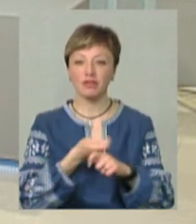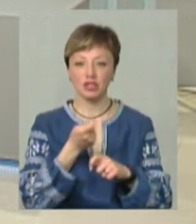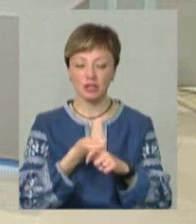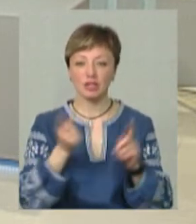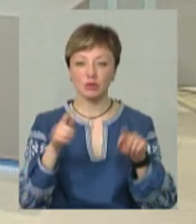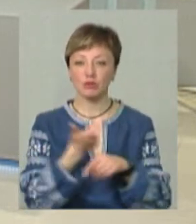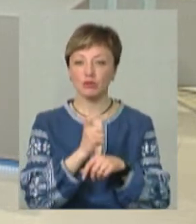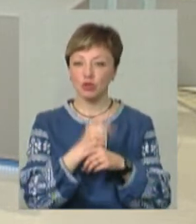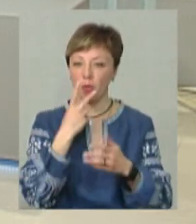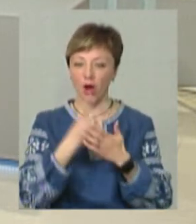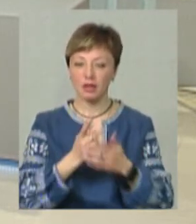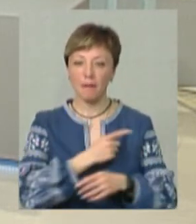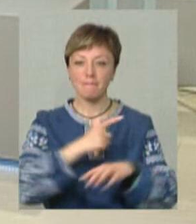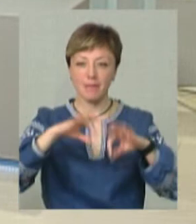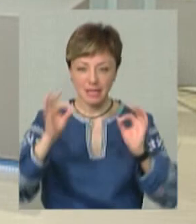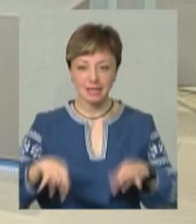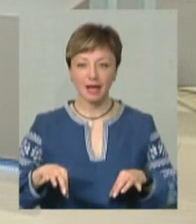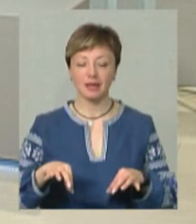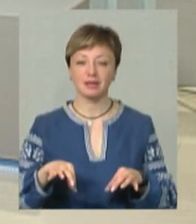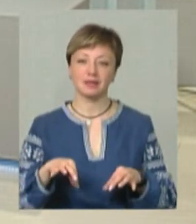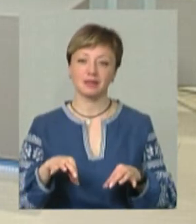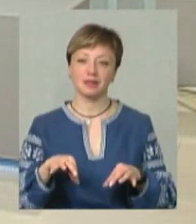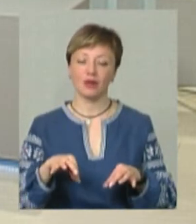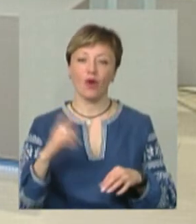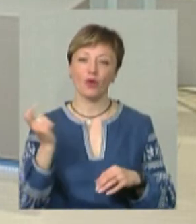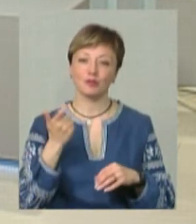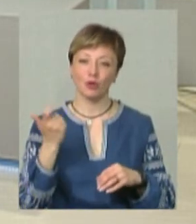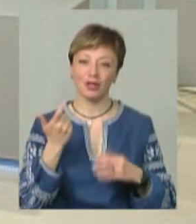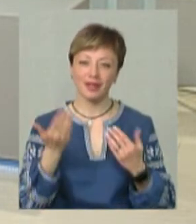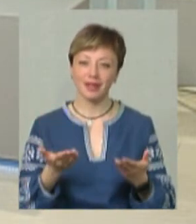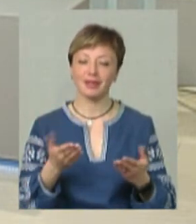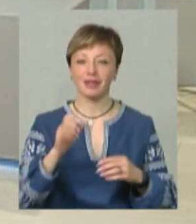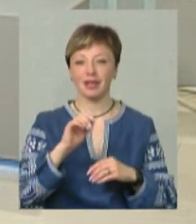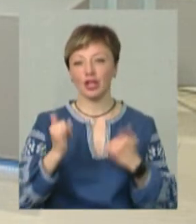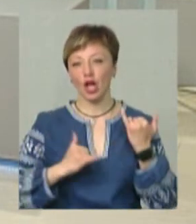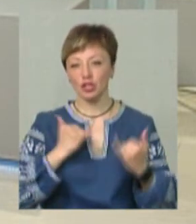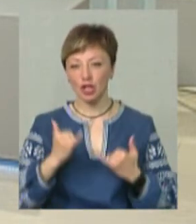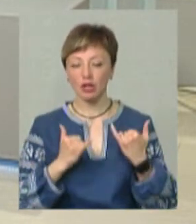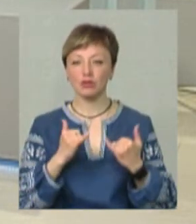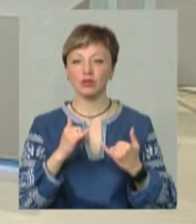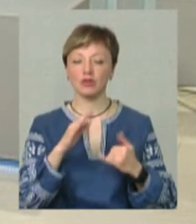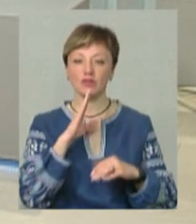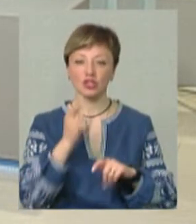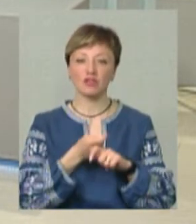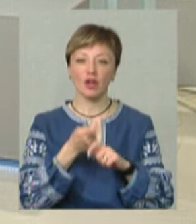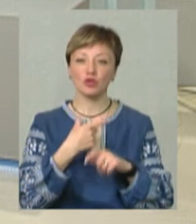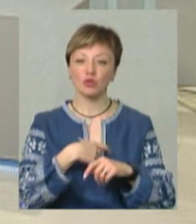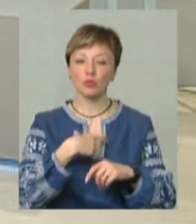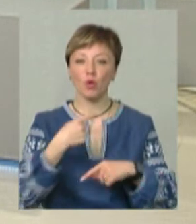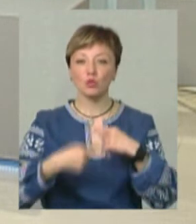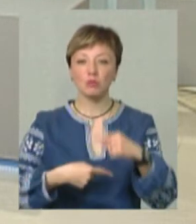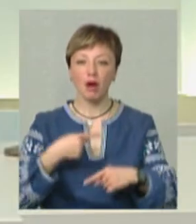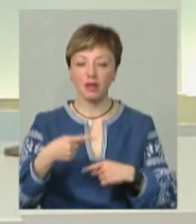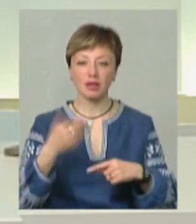тим більше це показує майстерність, звичайно, господині нареченої, тому що наречені вишивали собі у